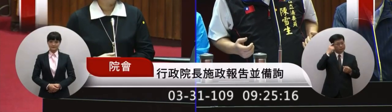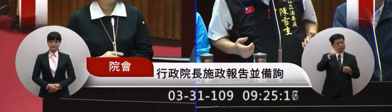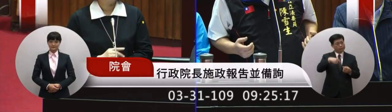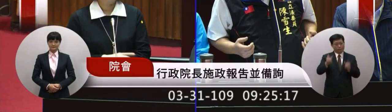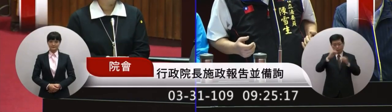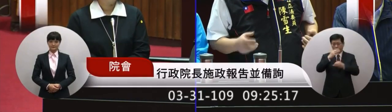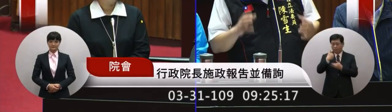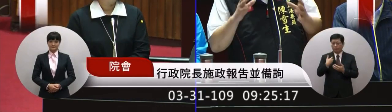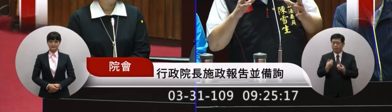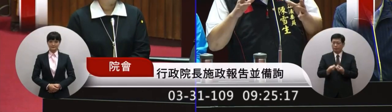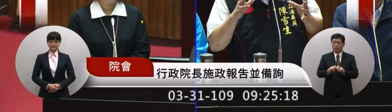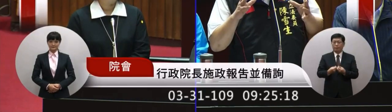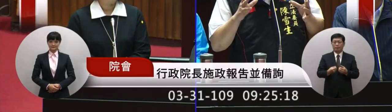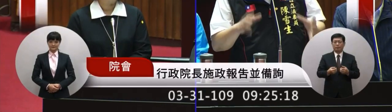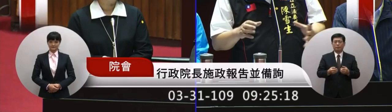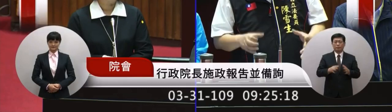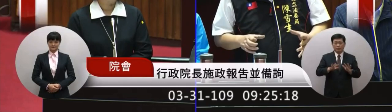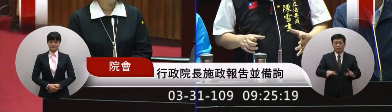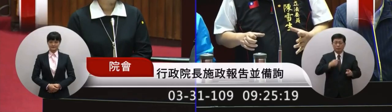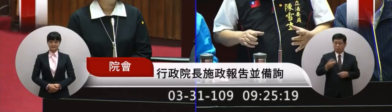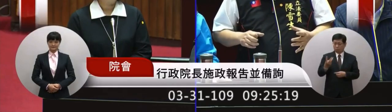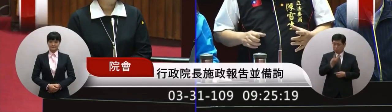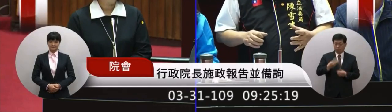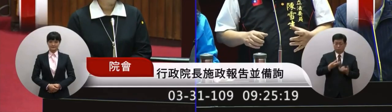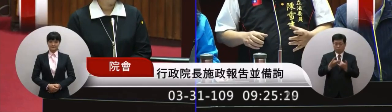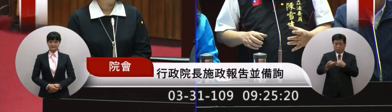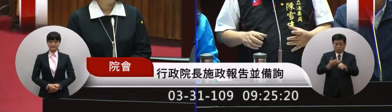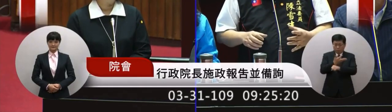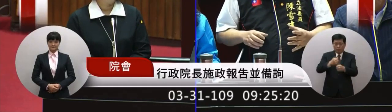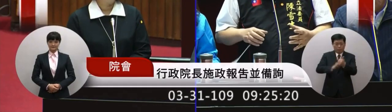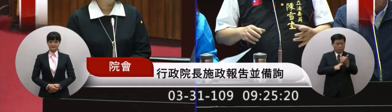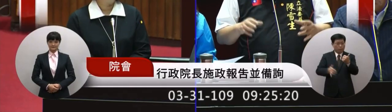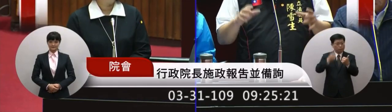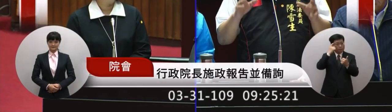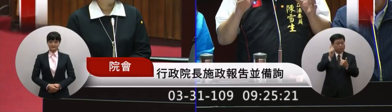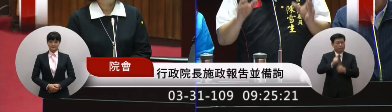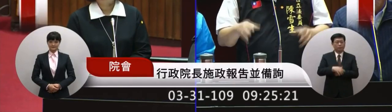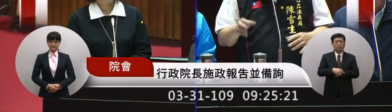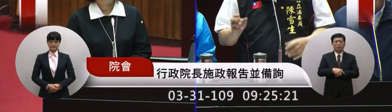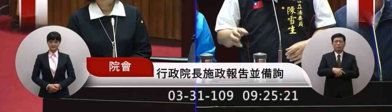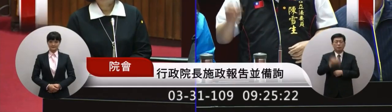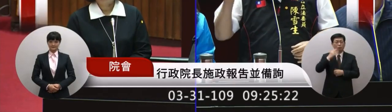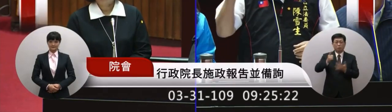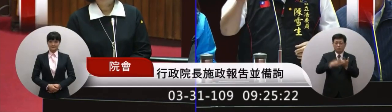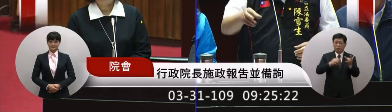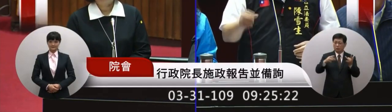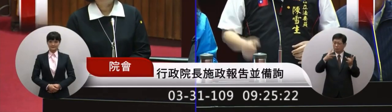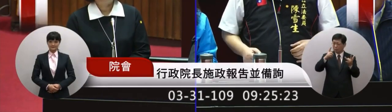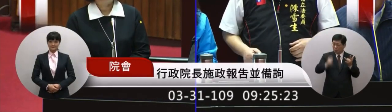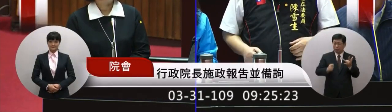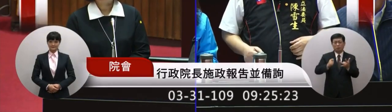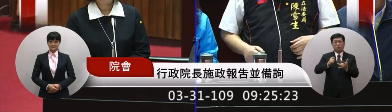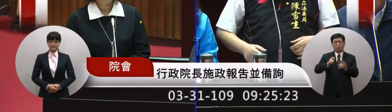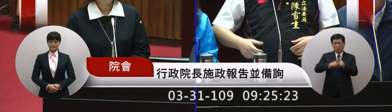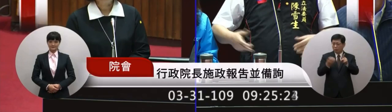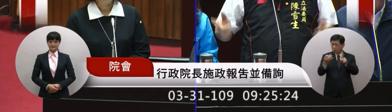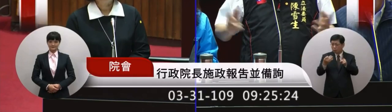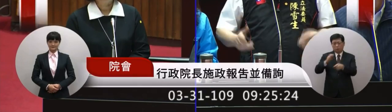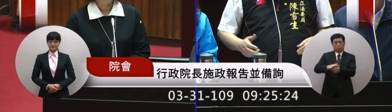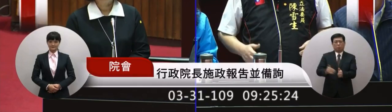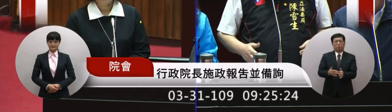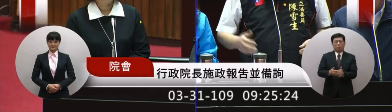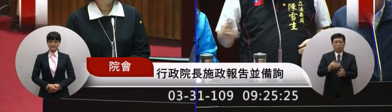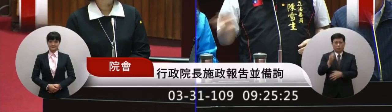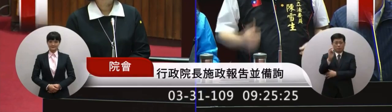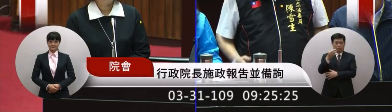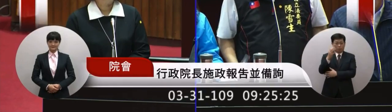餐要吃什么。所以我们三位离岛的委员是觉得说，你不足300亿，你给他拨补嘛。因为财政部